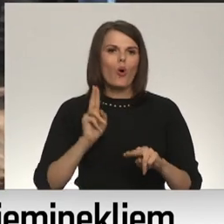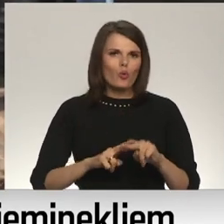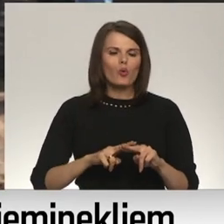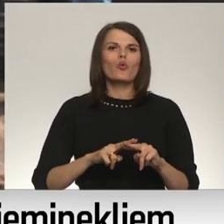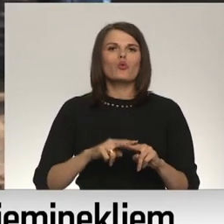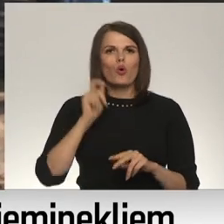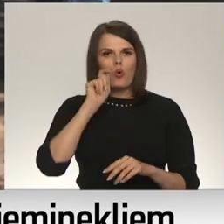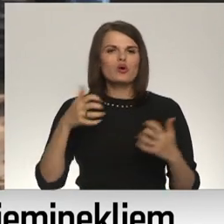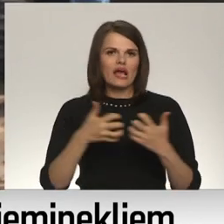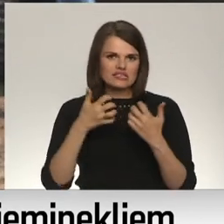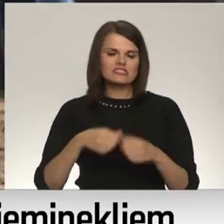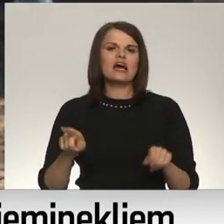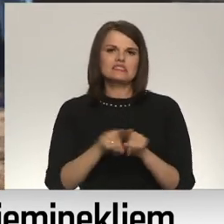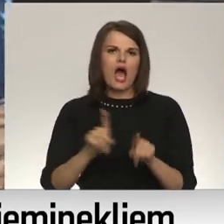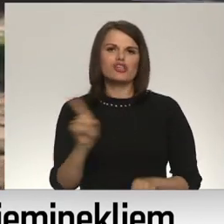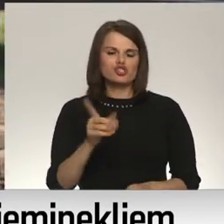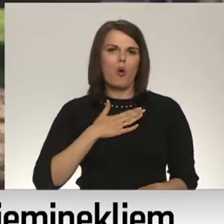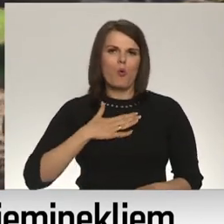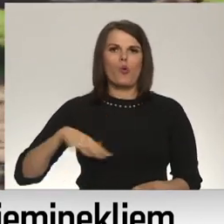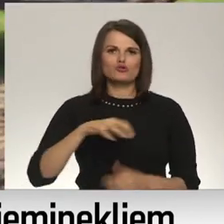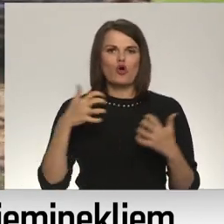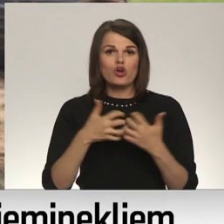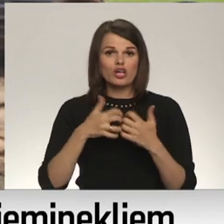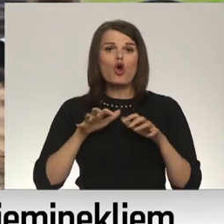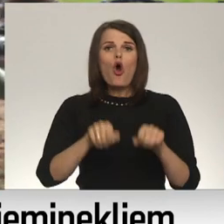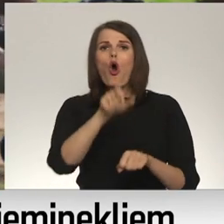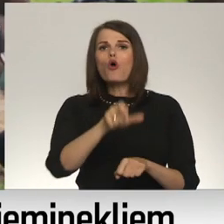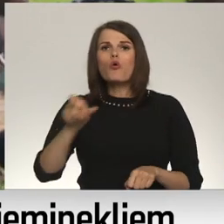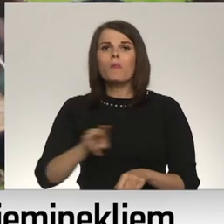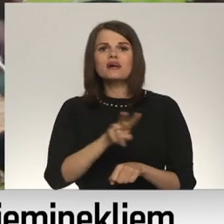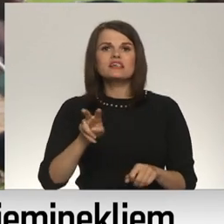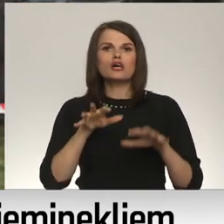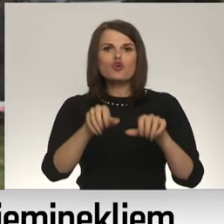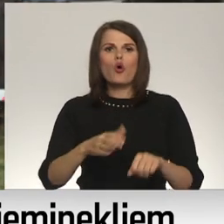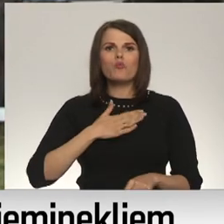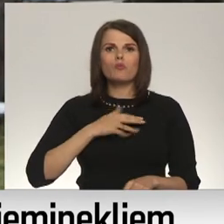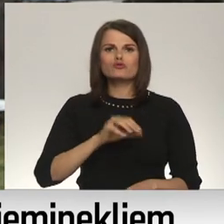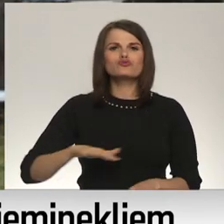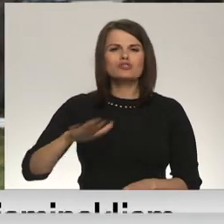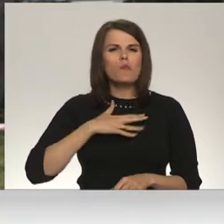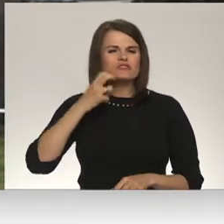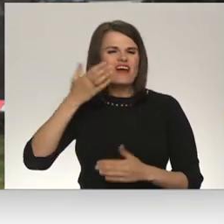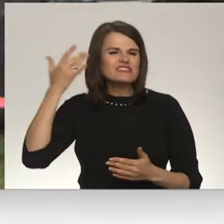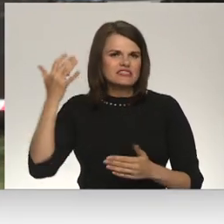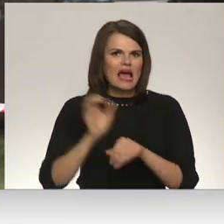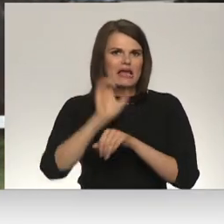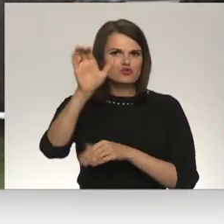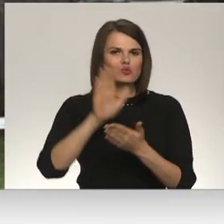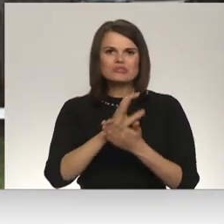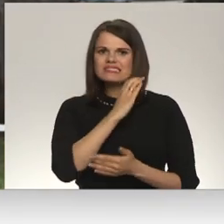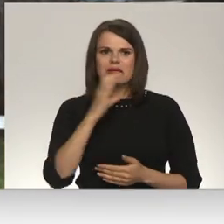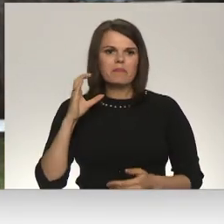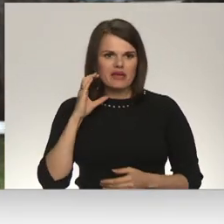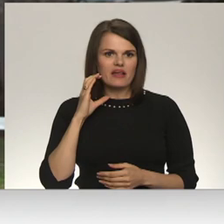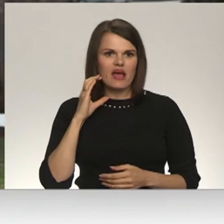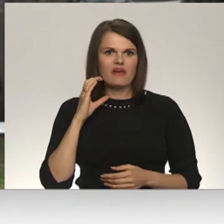Ukrainas karš arī mūsu karš. Okupants, kas okupēja mūsu zemi, un kas mūsu vecvecākus izsūtīja uz Sibīriju, ka viņus nedrīkst